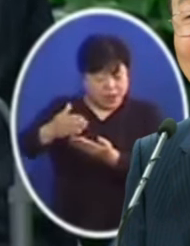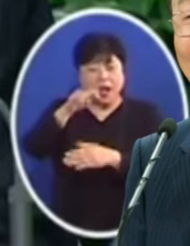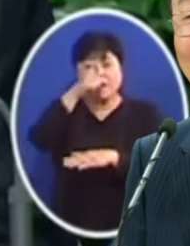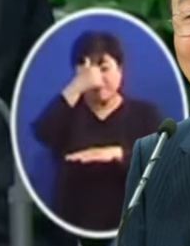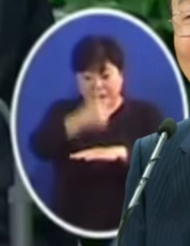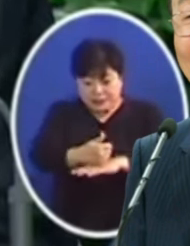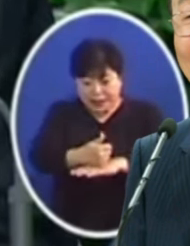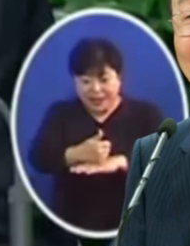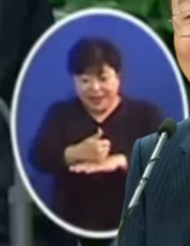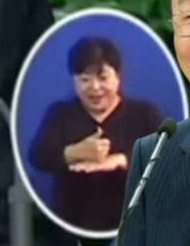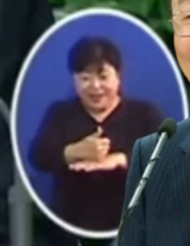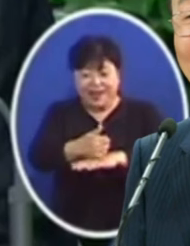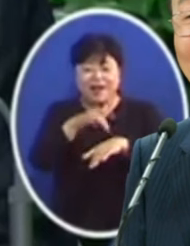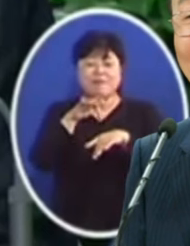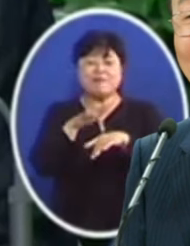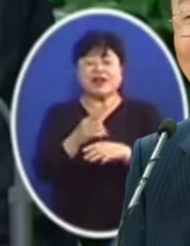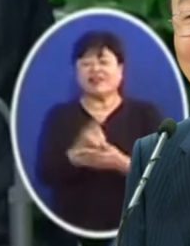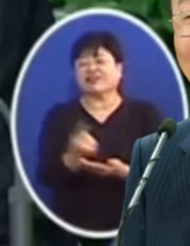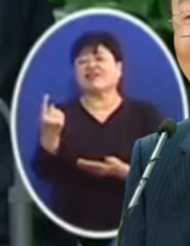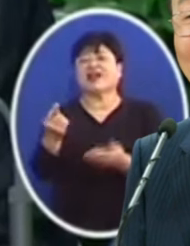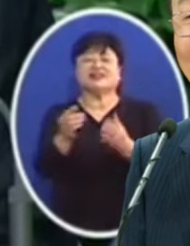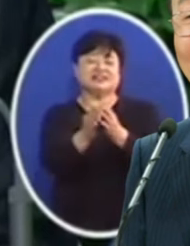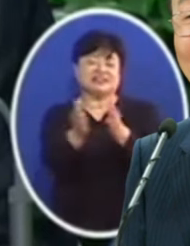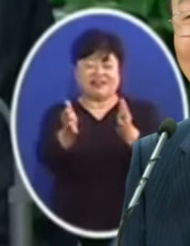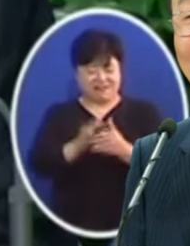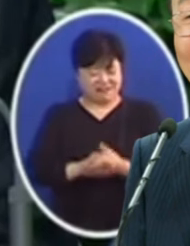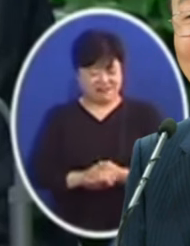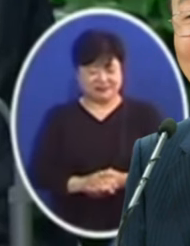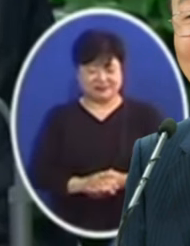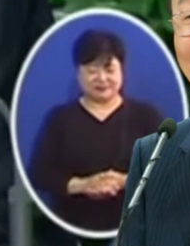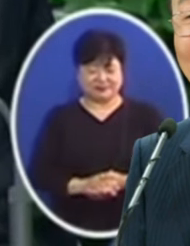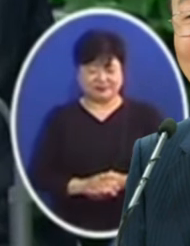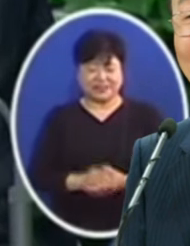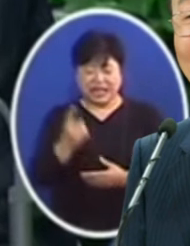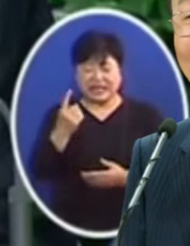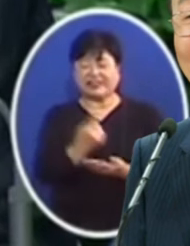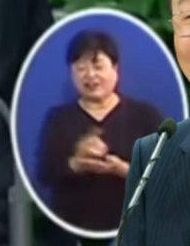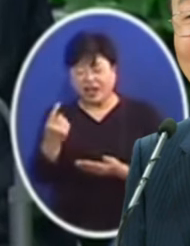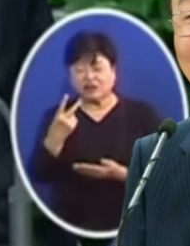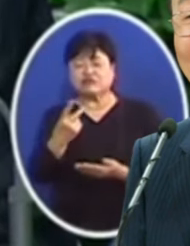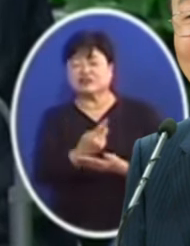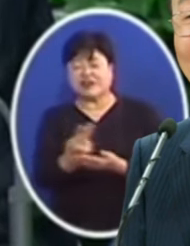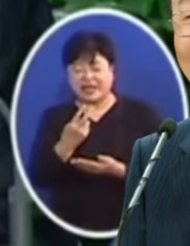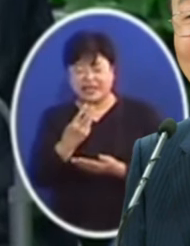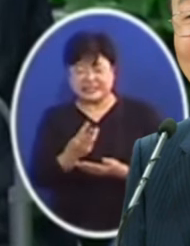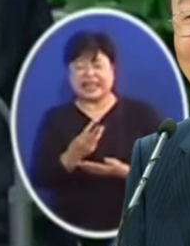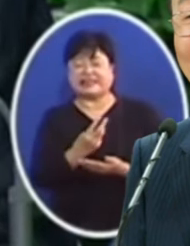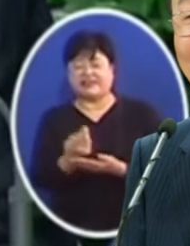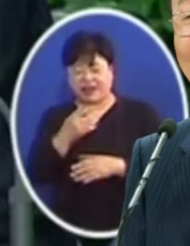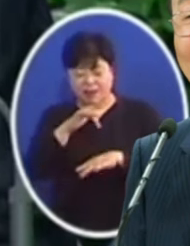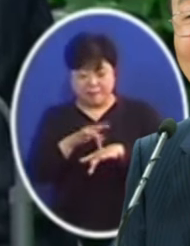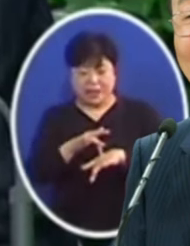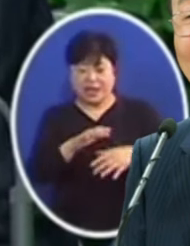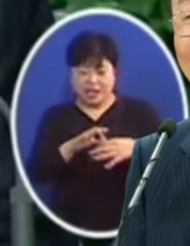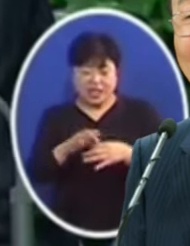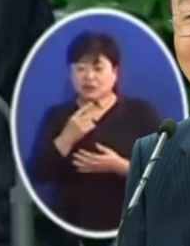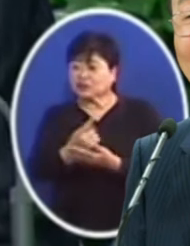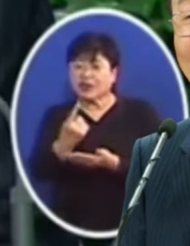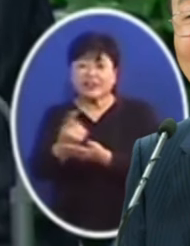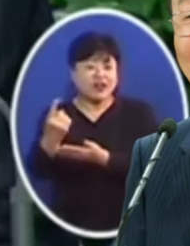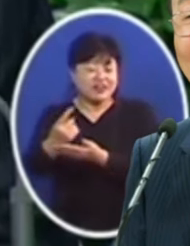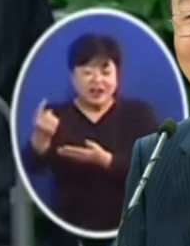나중에 마귀가 떠나기 시작하는 것입니다. 한 놈 떠나고 두 놈 떠나고 세 놈 떠나고 억압한 마귀가